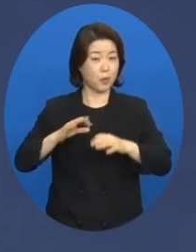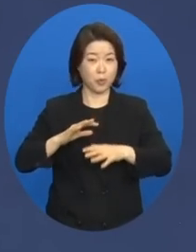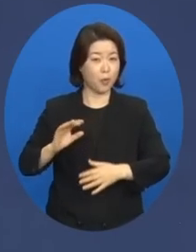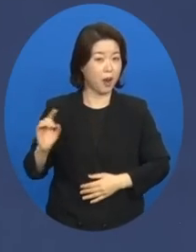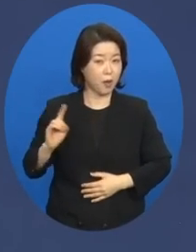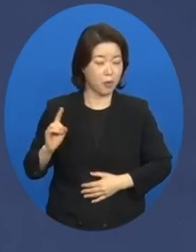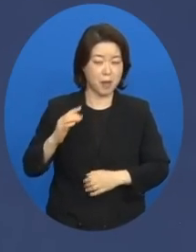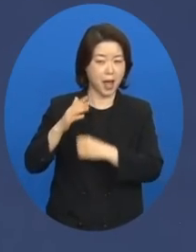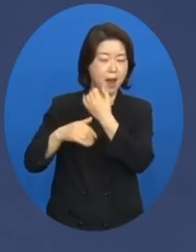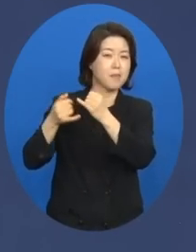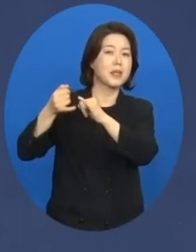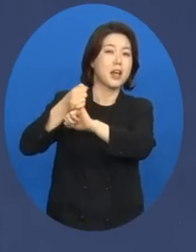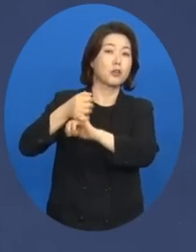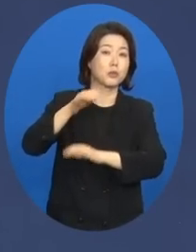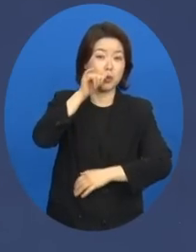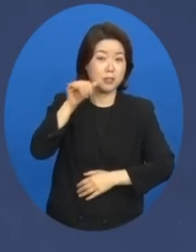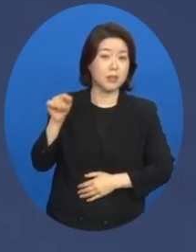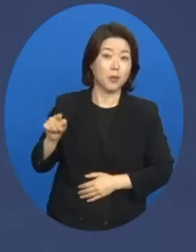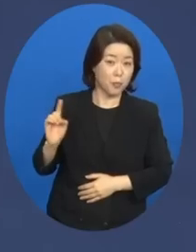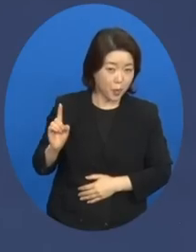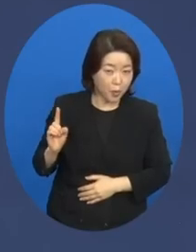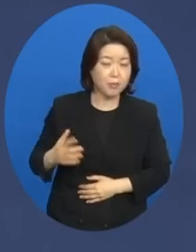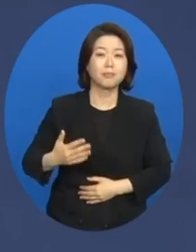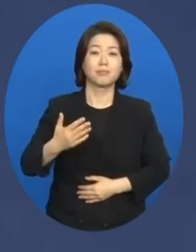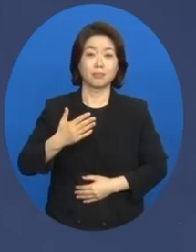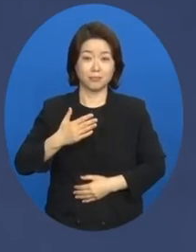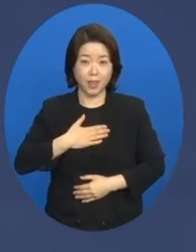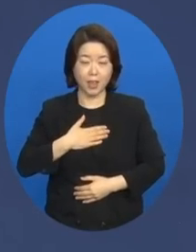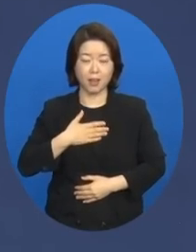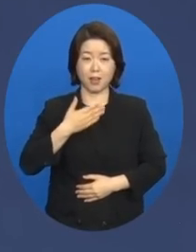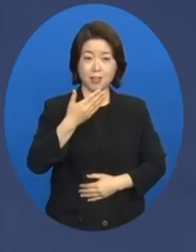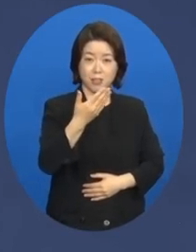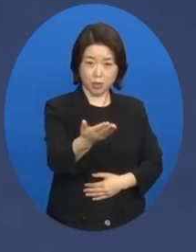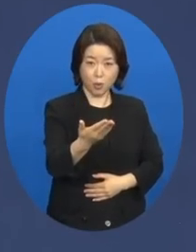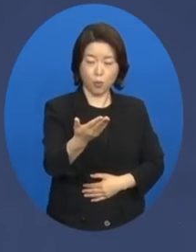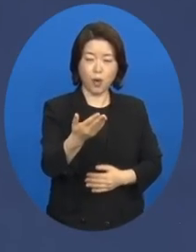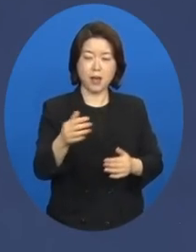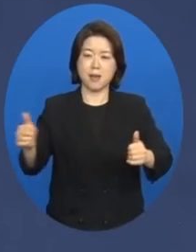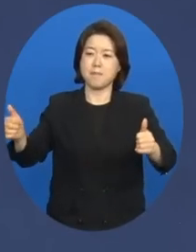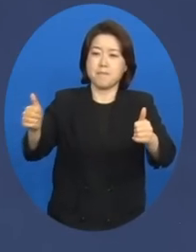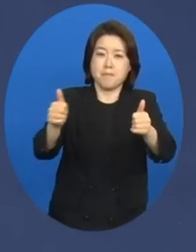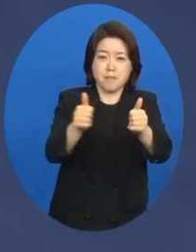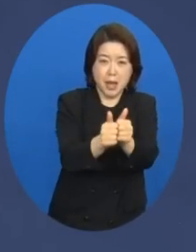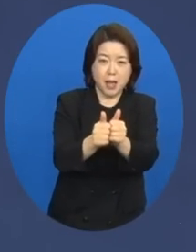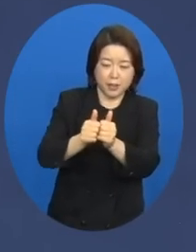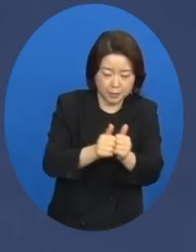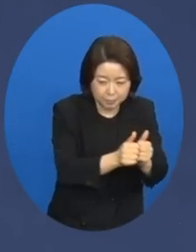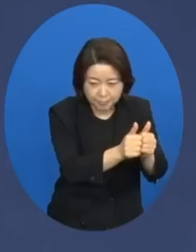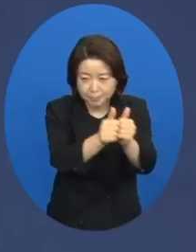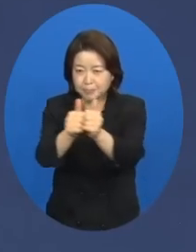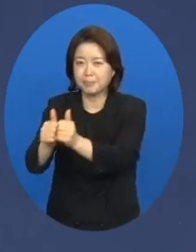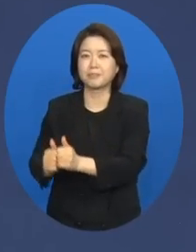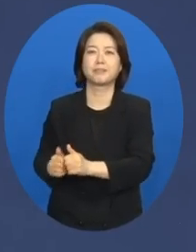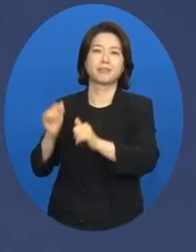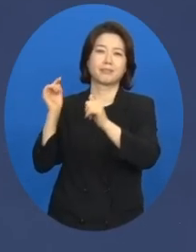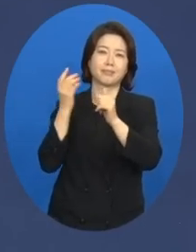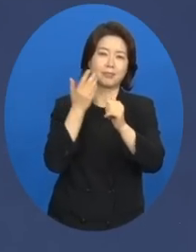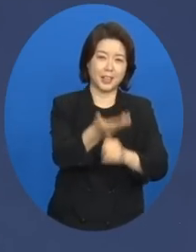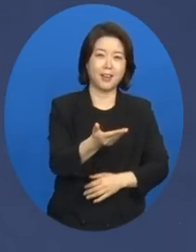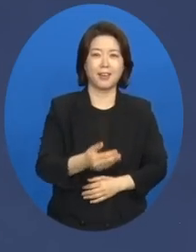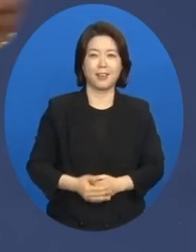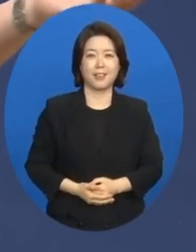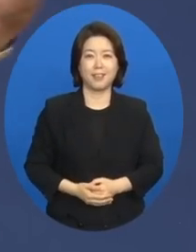하나님의 그 약속이 있어요. 그게 뭐냐면 내가 너와 함께 하리라. 천하에